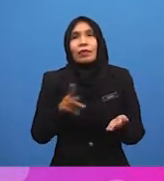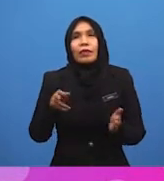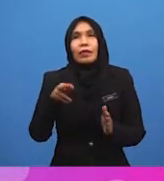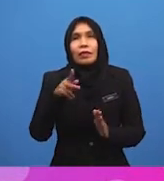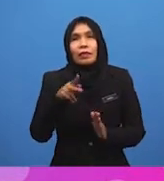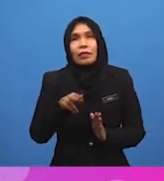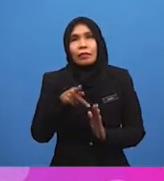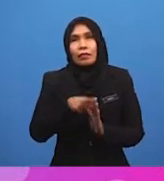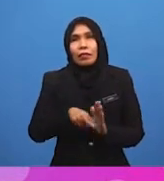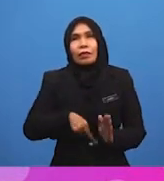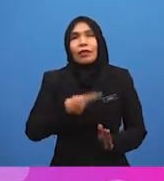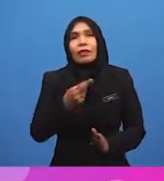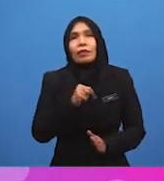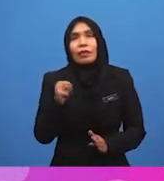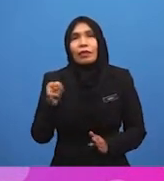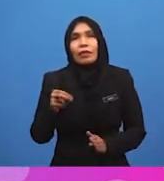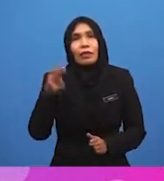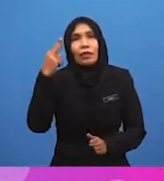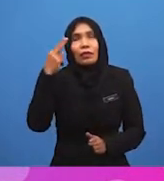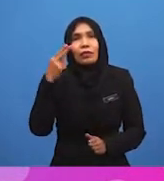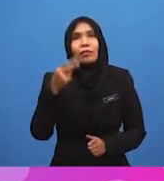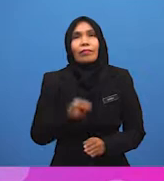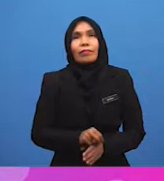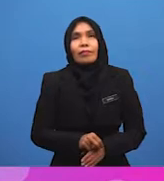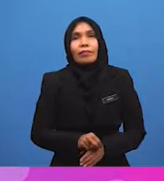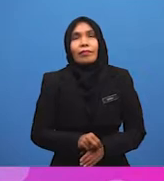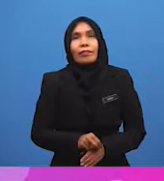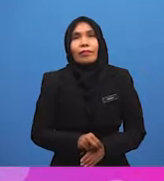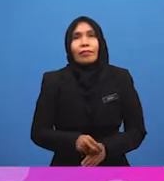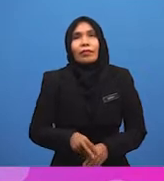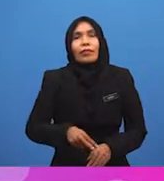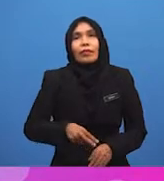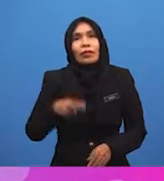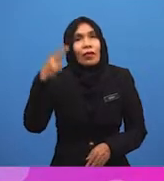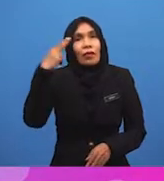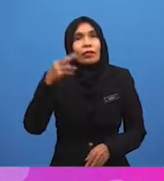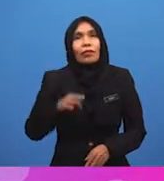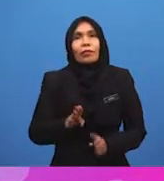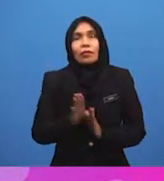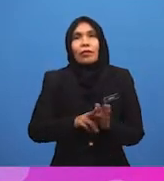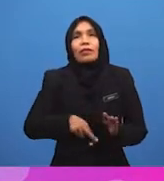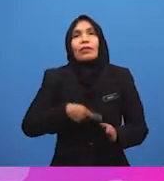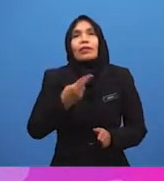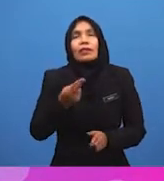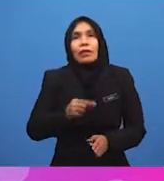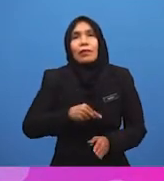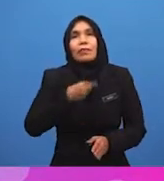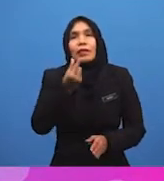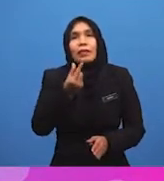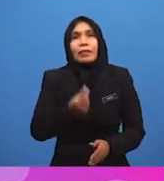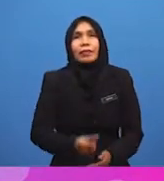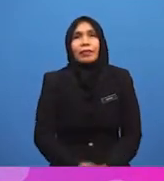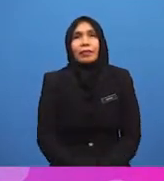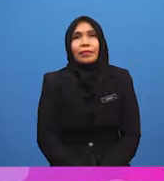apabila cikgu memuji perlakuannya? Arun berasa gembira kerana cikgu memuji perlakuan Arun.